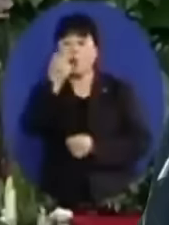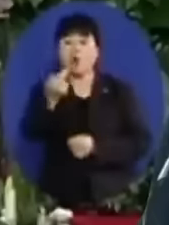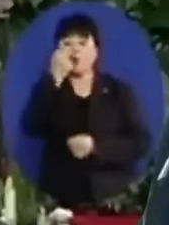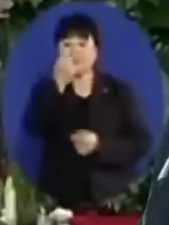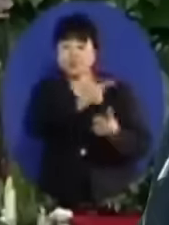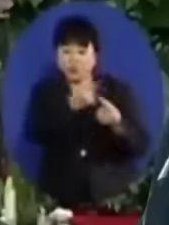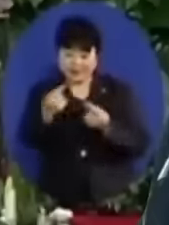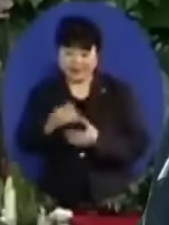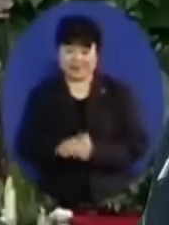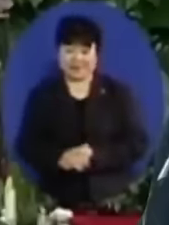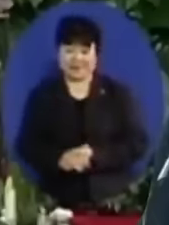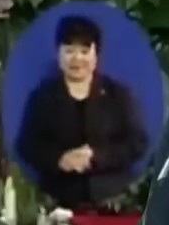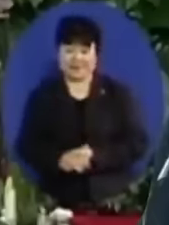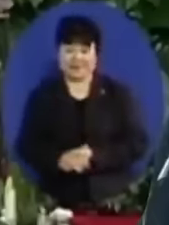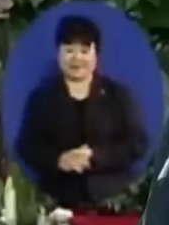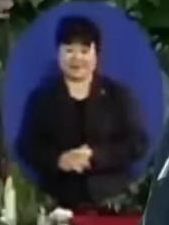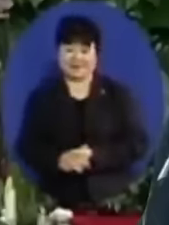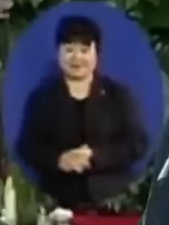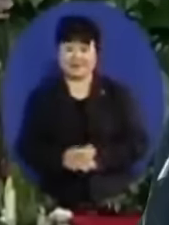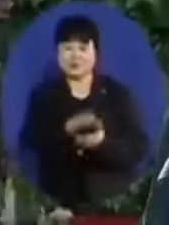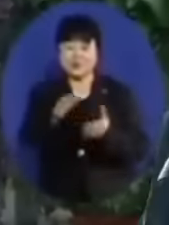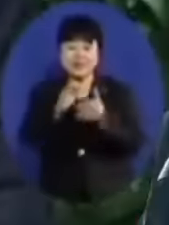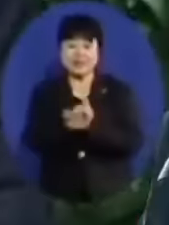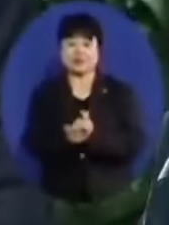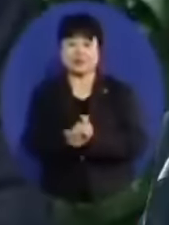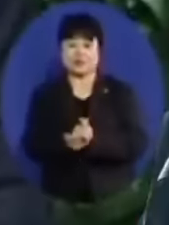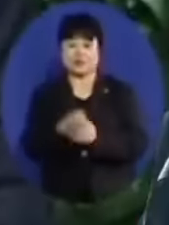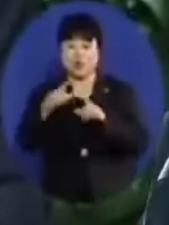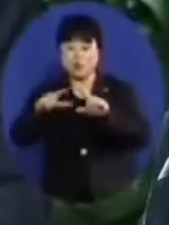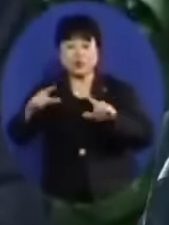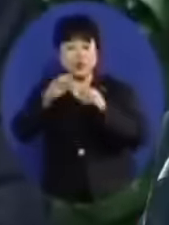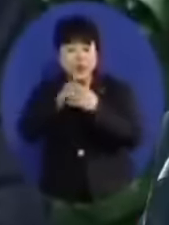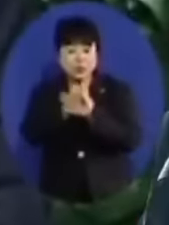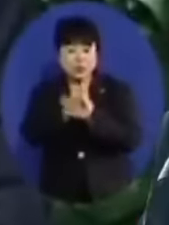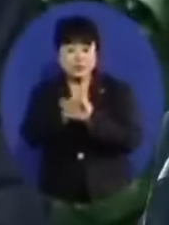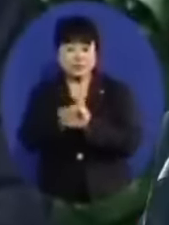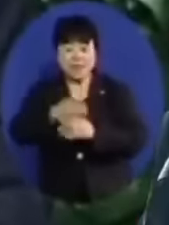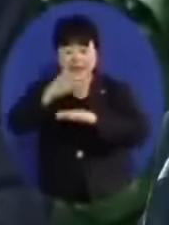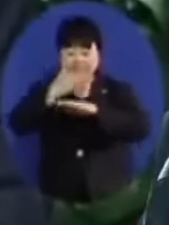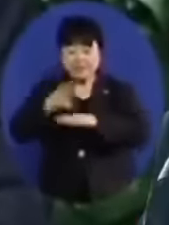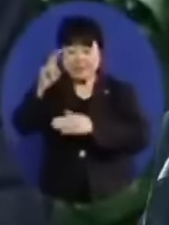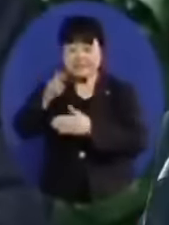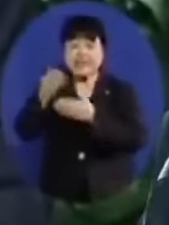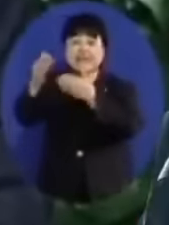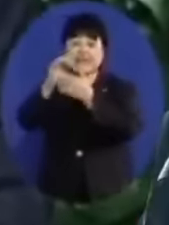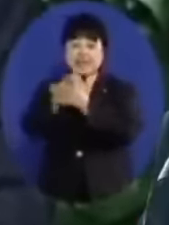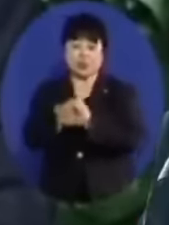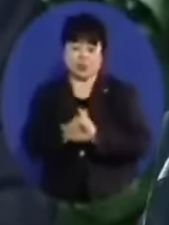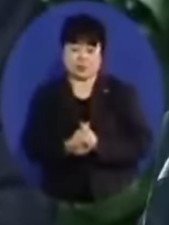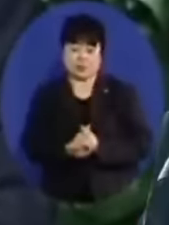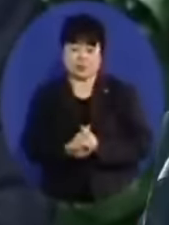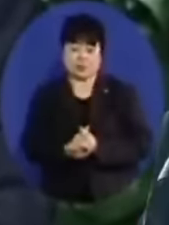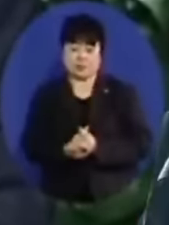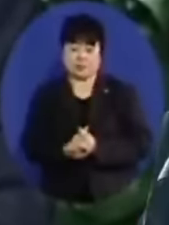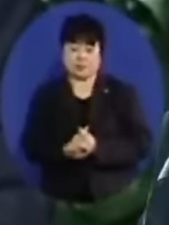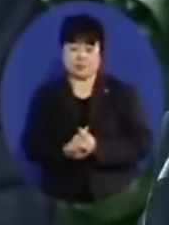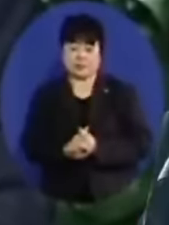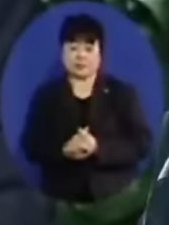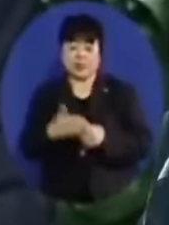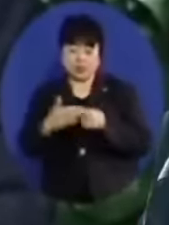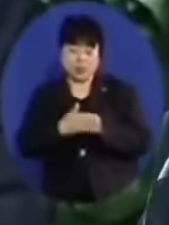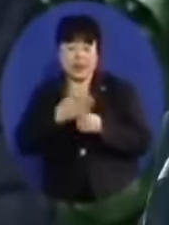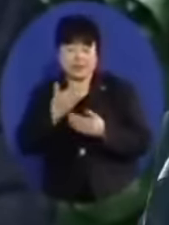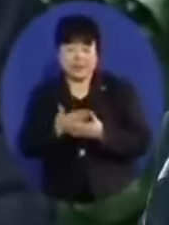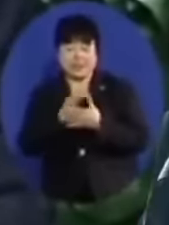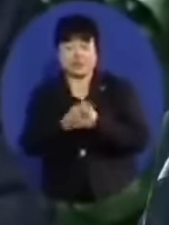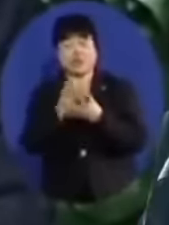같습니다. 우리의 대다수의 기도는 감사와 찬양의 기도보다는 현실에 도와달라고 하는